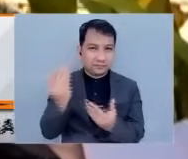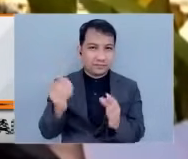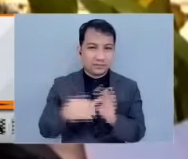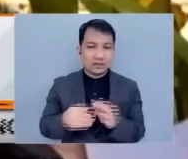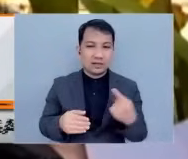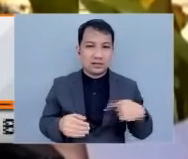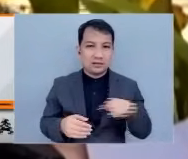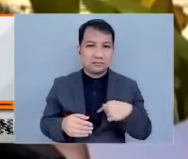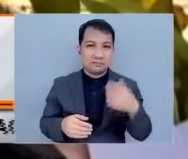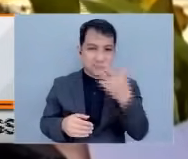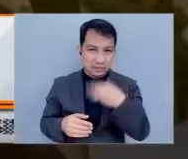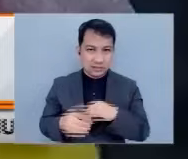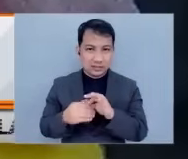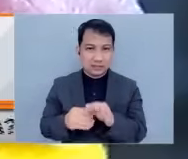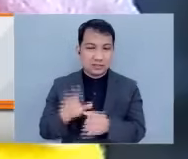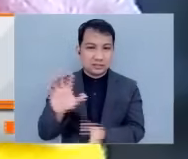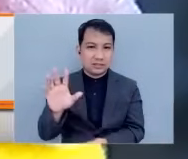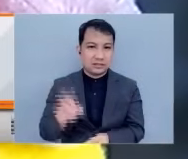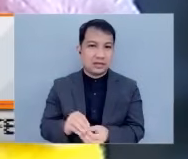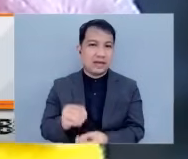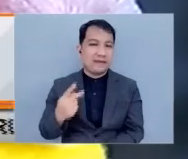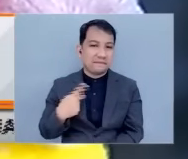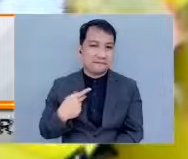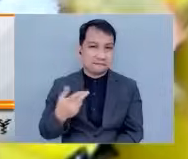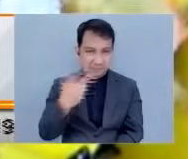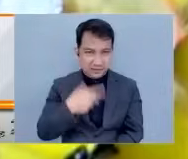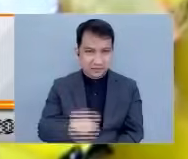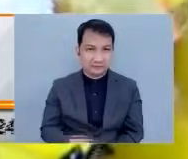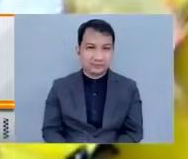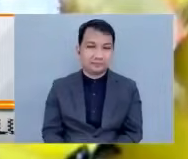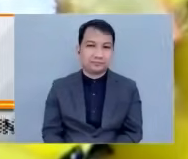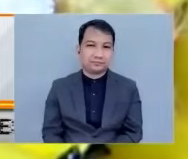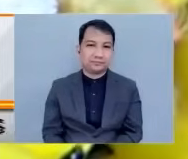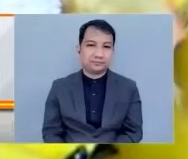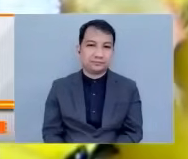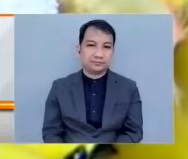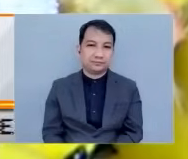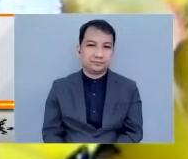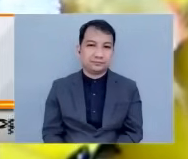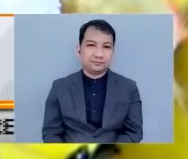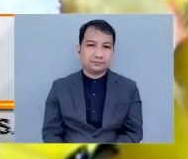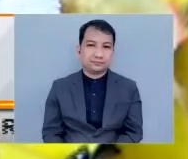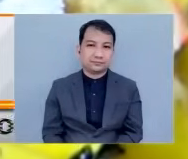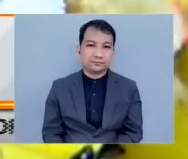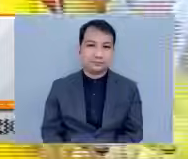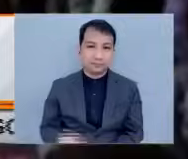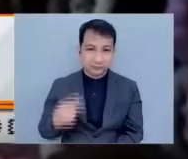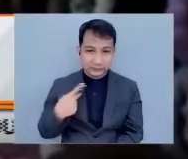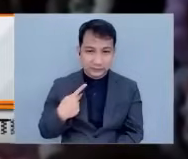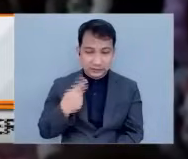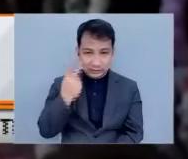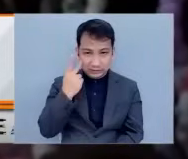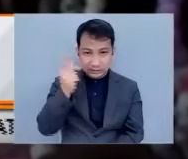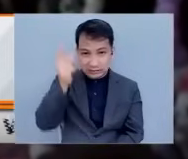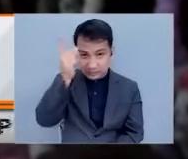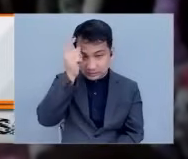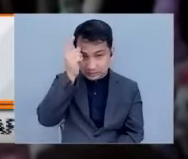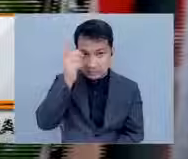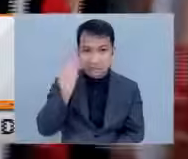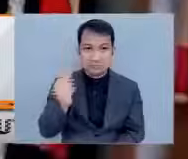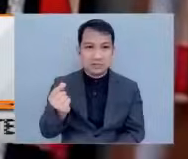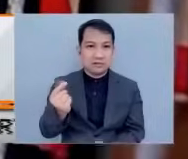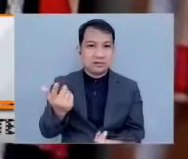mga, maganda din ng mga. Sa ngayon, hindi na lamang mga bibe ang mga naisisipit sa mga ulo. May mga